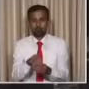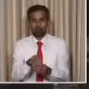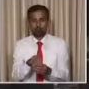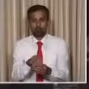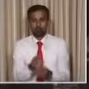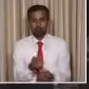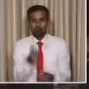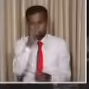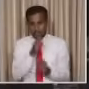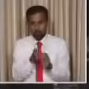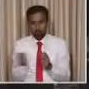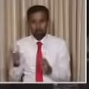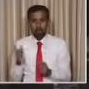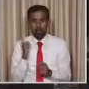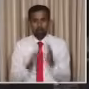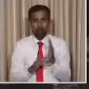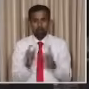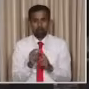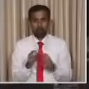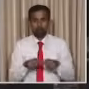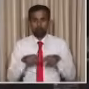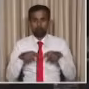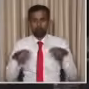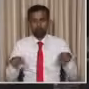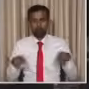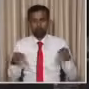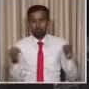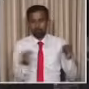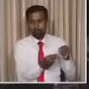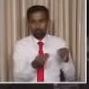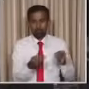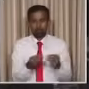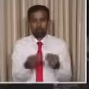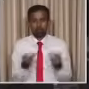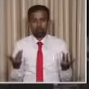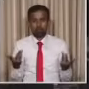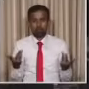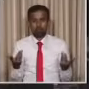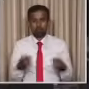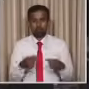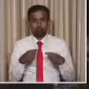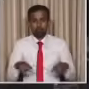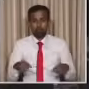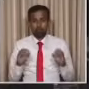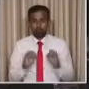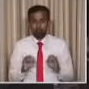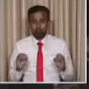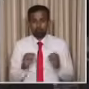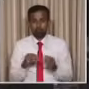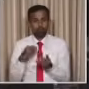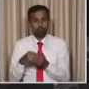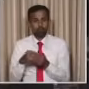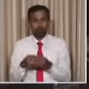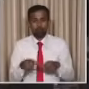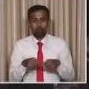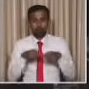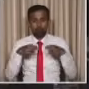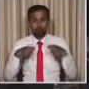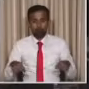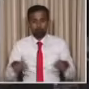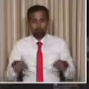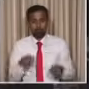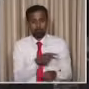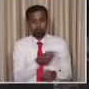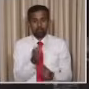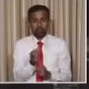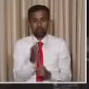පඩි ගෙවන්නේ ආරක්ෂක අමාත්‍යාංශ වේදම් වලින්. ඒ වේදම් මෙතෙන්ට ඇතුළත් වෙලා නැහැ. ඒ වේදම් නැතුවත් නඩත්තු වේදම් විතරක් මේ